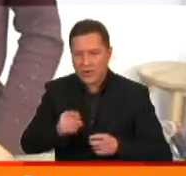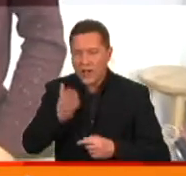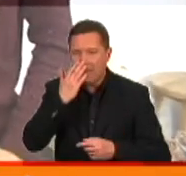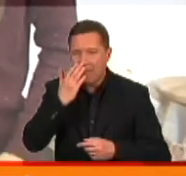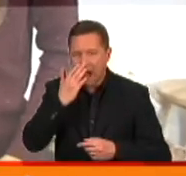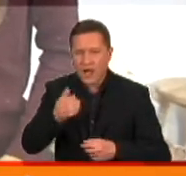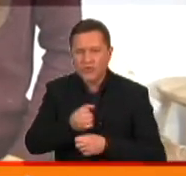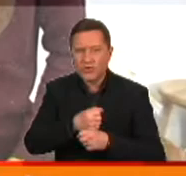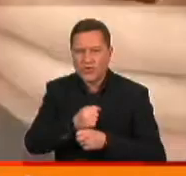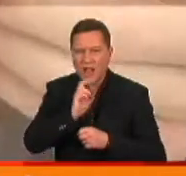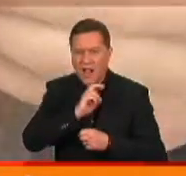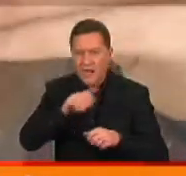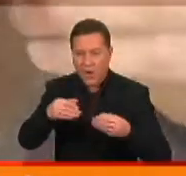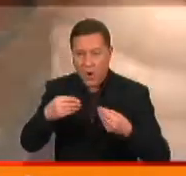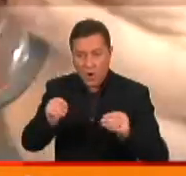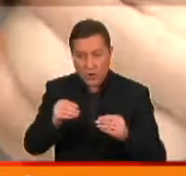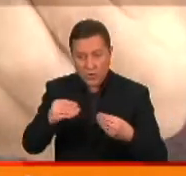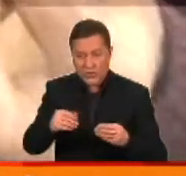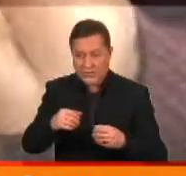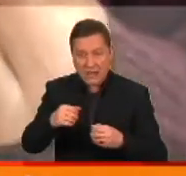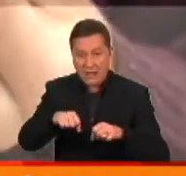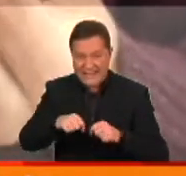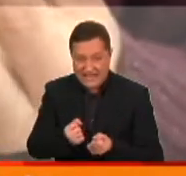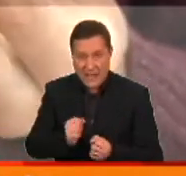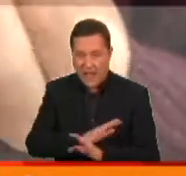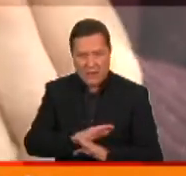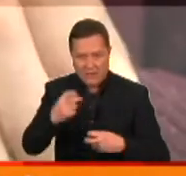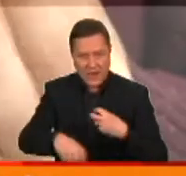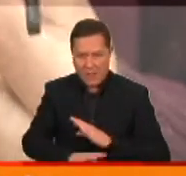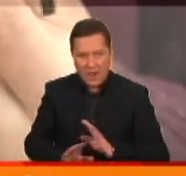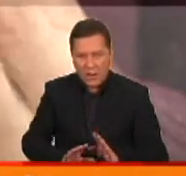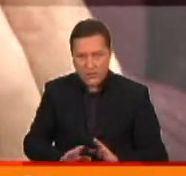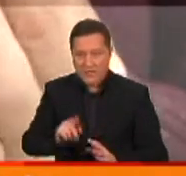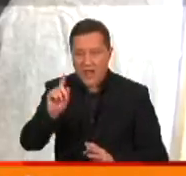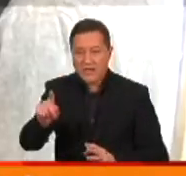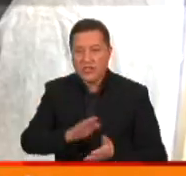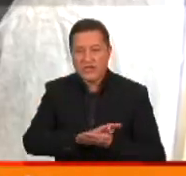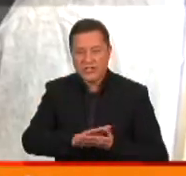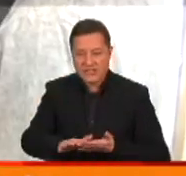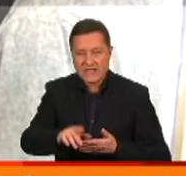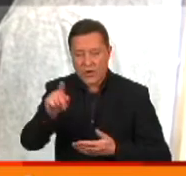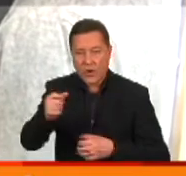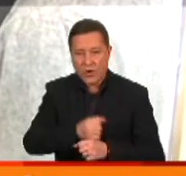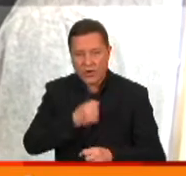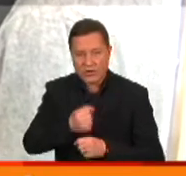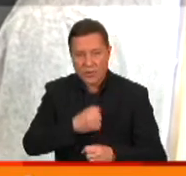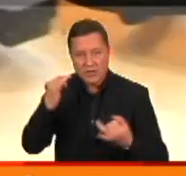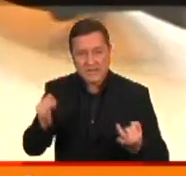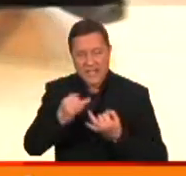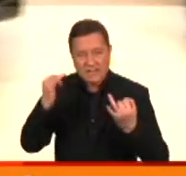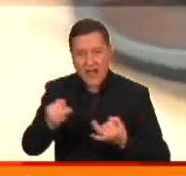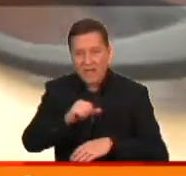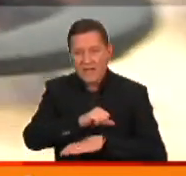кавою, гнуться, як гума, та не ламаються. А найголовніше, каже Максим, вони екологічні. Його розробкою вже зацікавилися